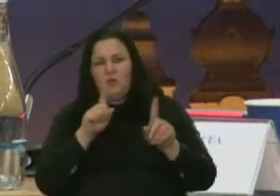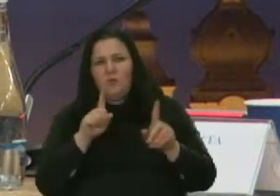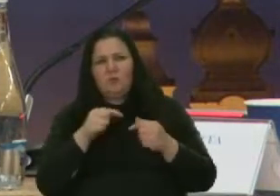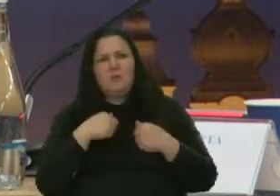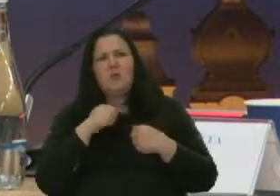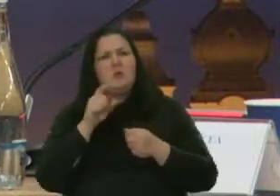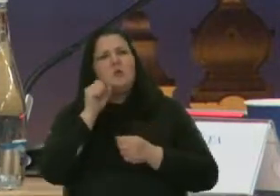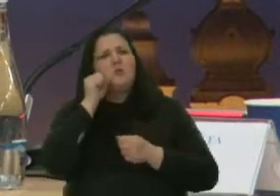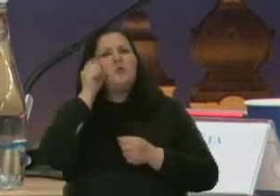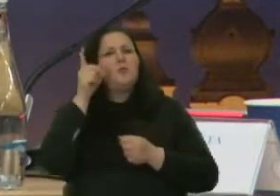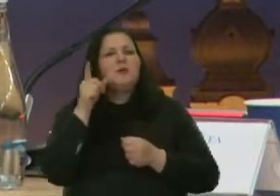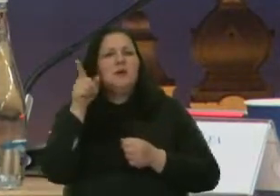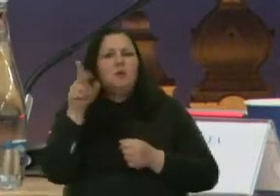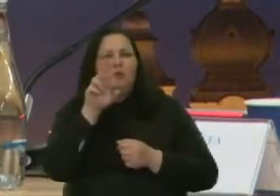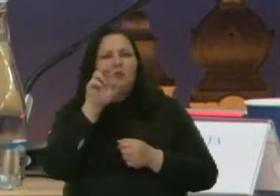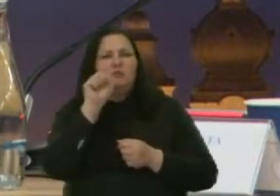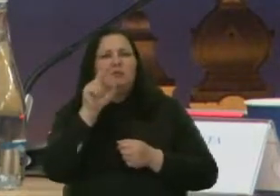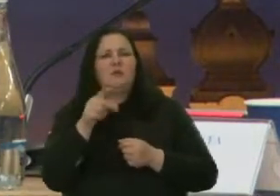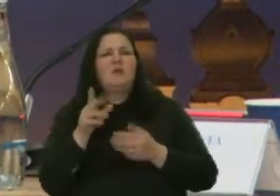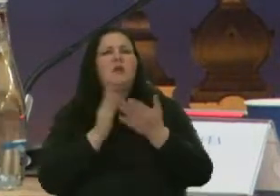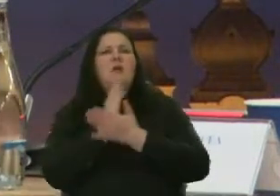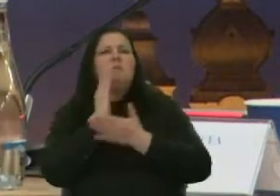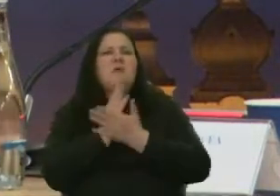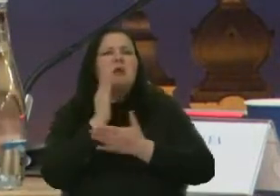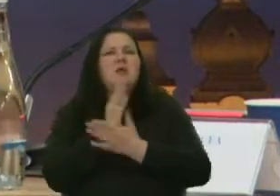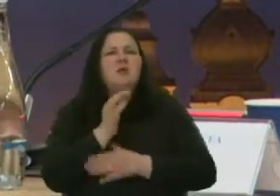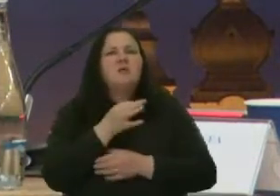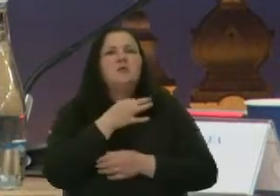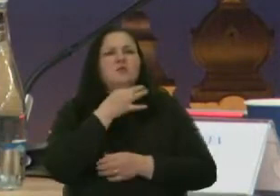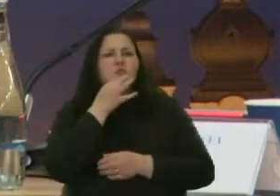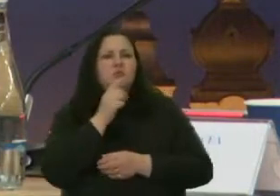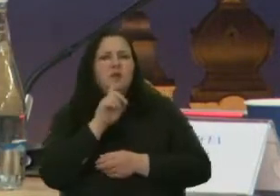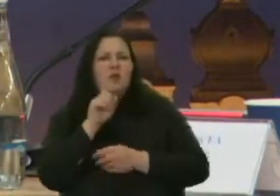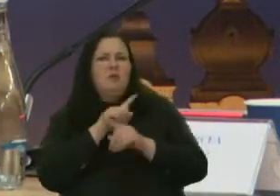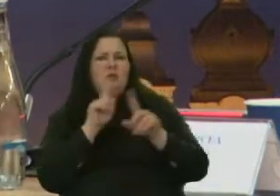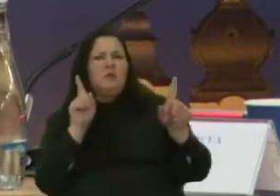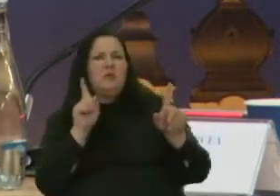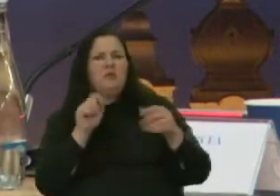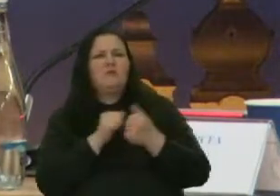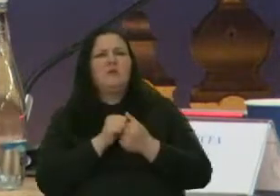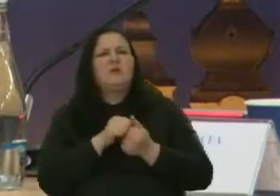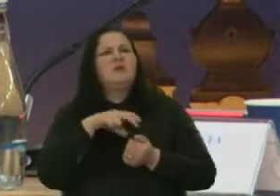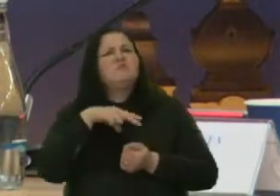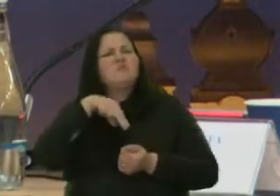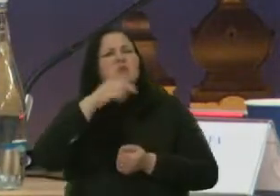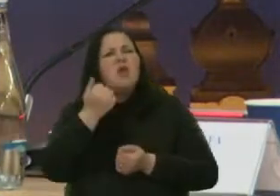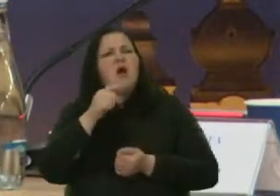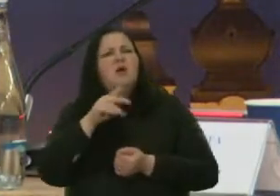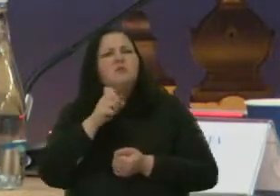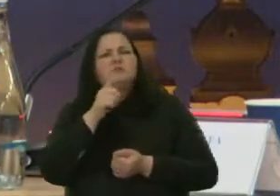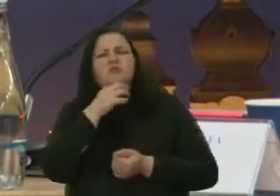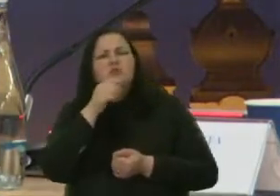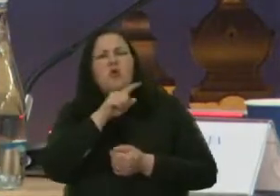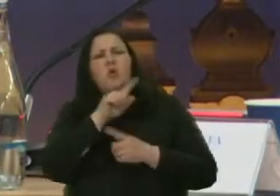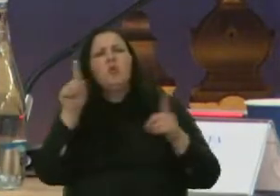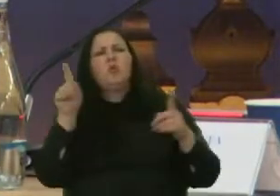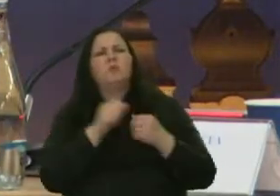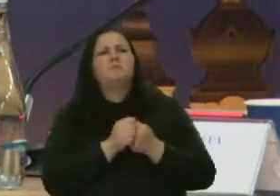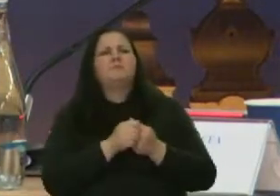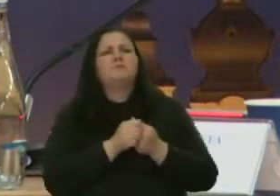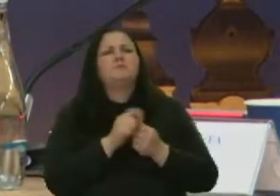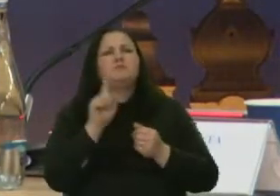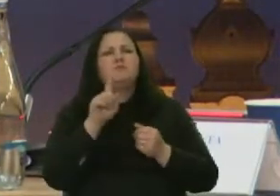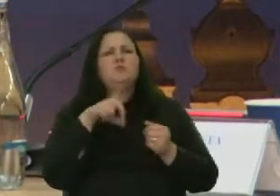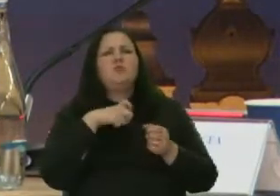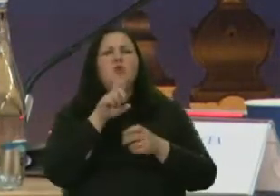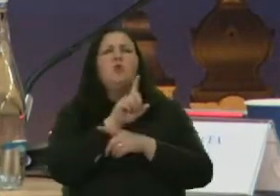dimensiune A usr ului pentru că totdeauna își neagă și părintele și următorul care urmează N au n au o